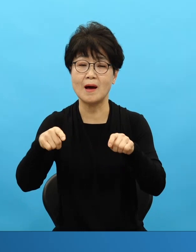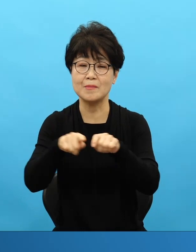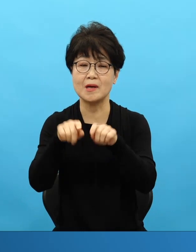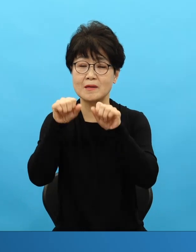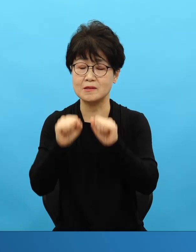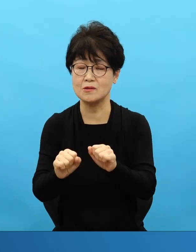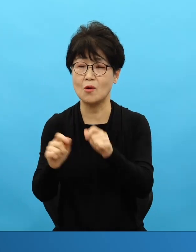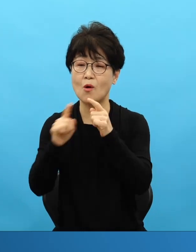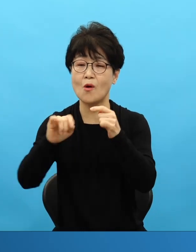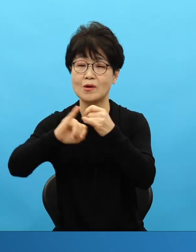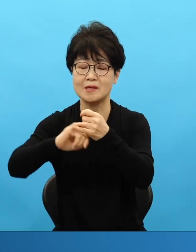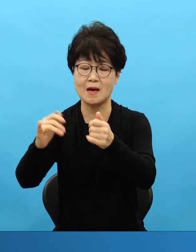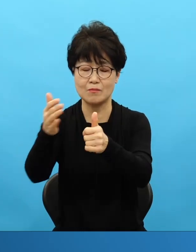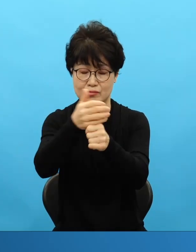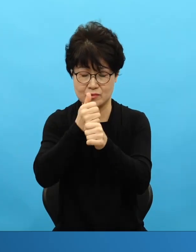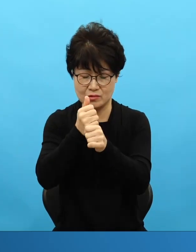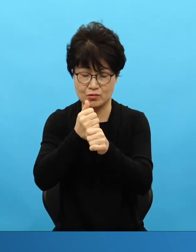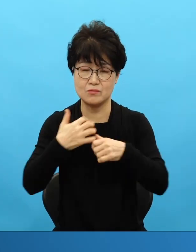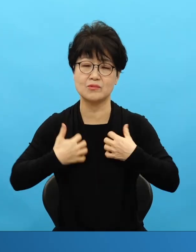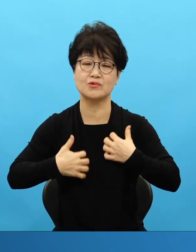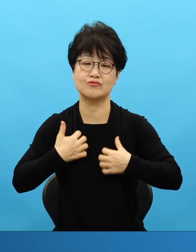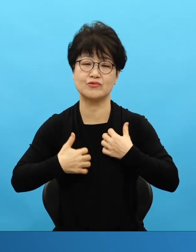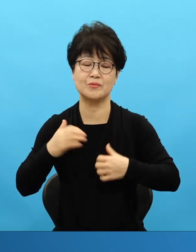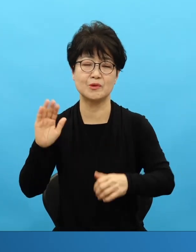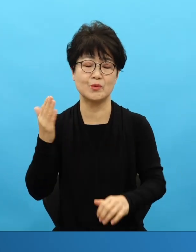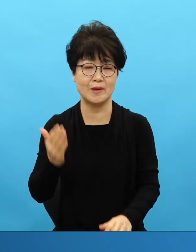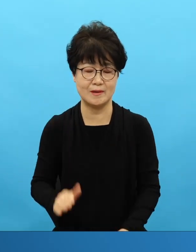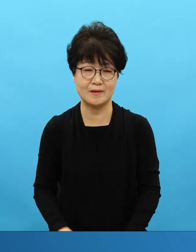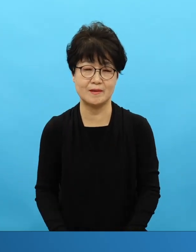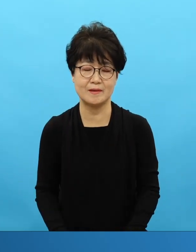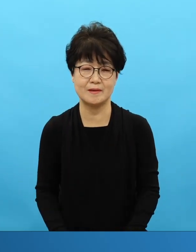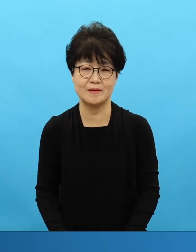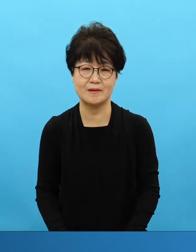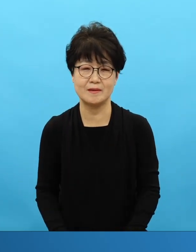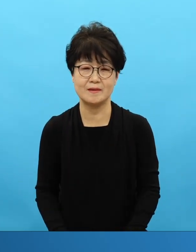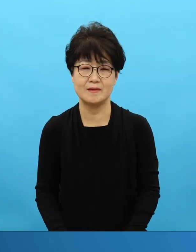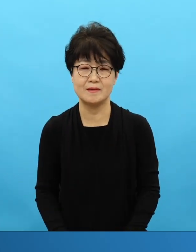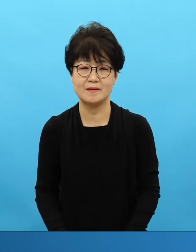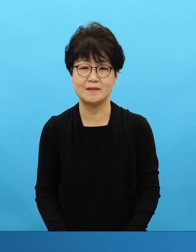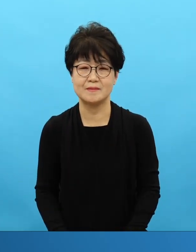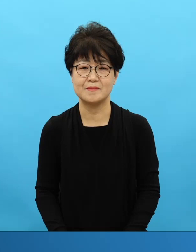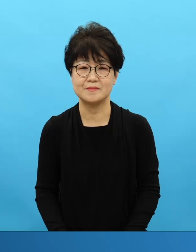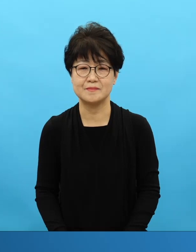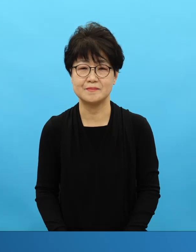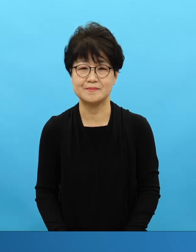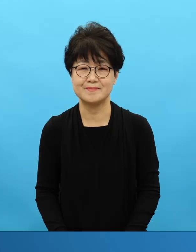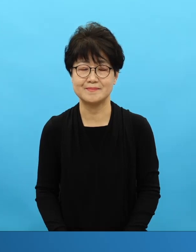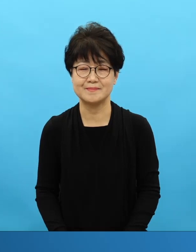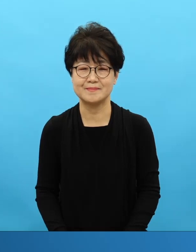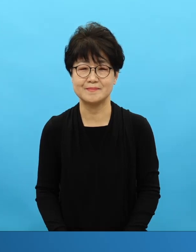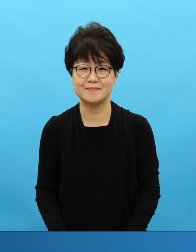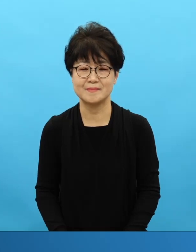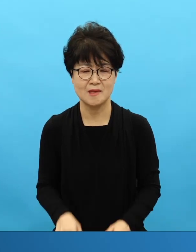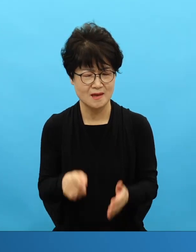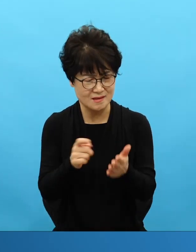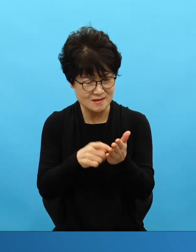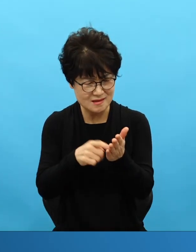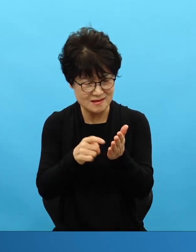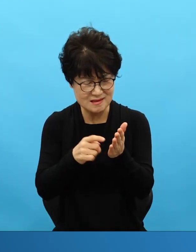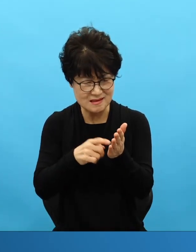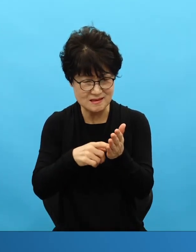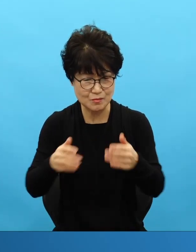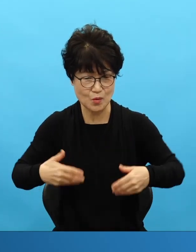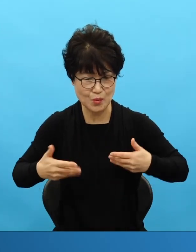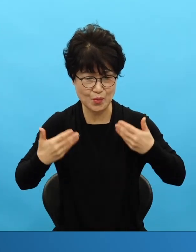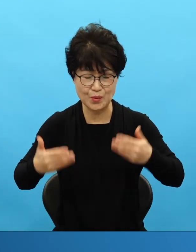God is with you in spirit. Just enjoy the covenant. 사실은 급할 게 없는데 우리 급하지요. 기다리는 겁니다. There's no need to